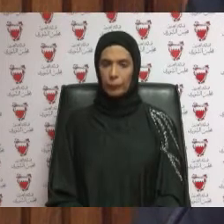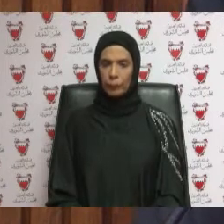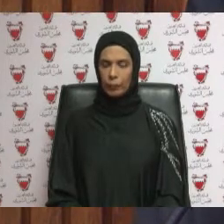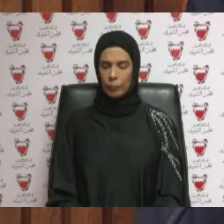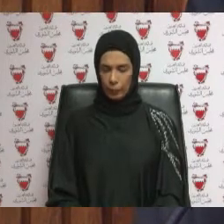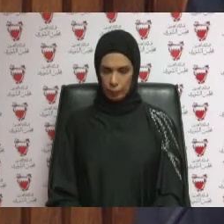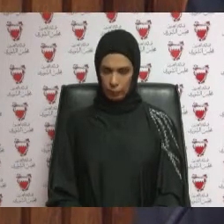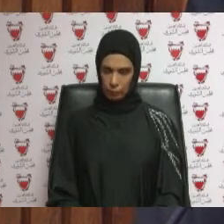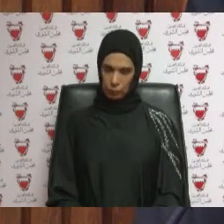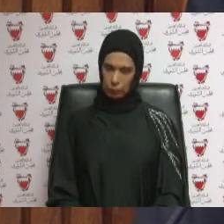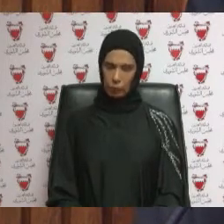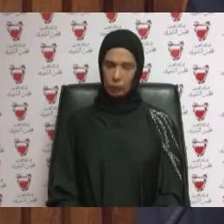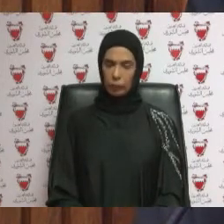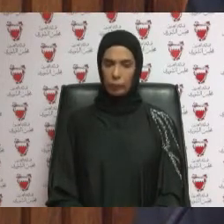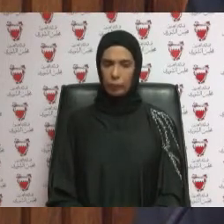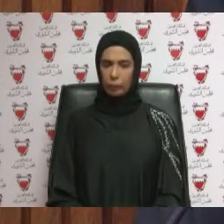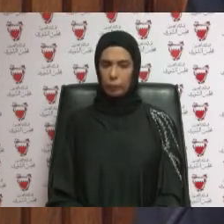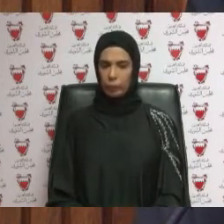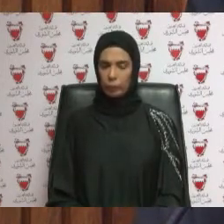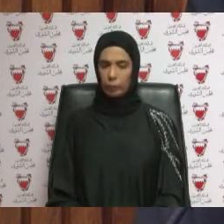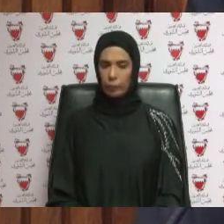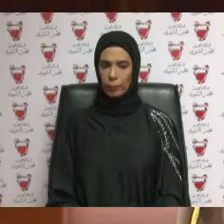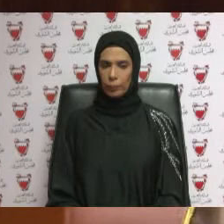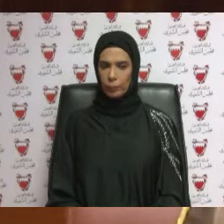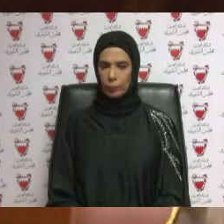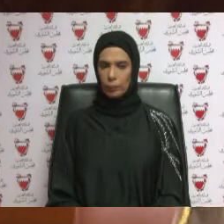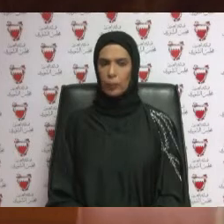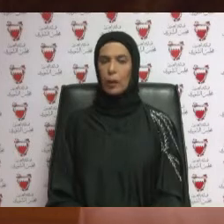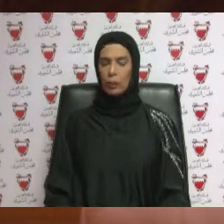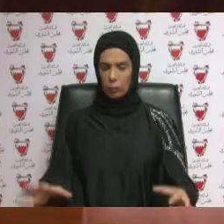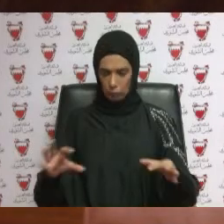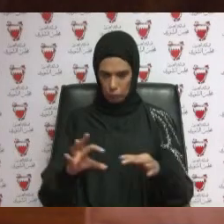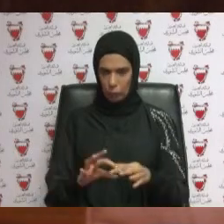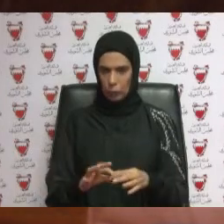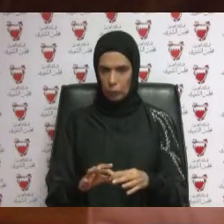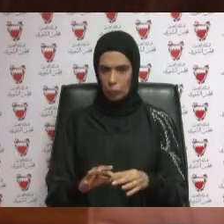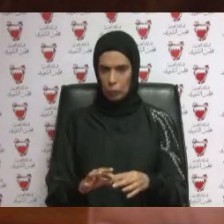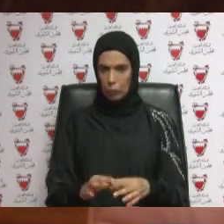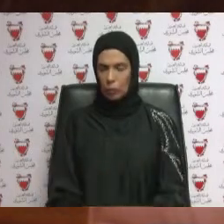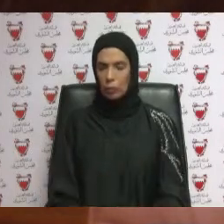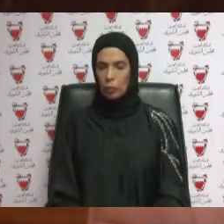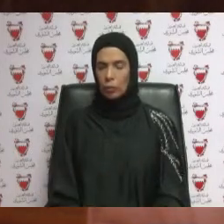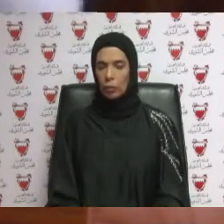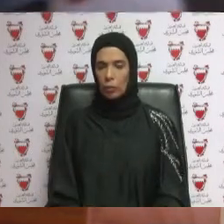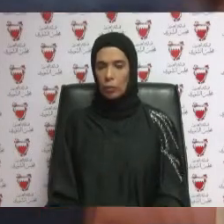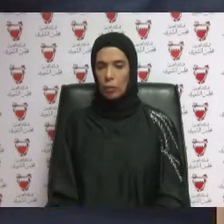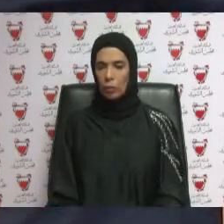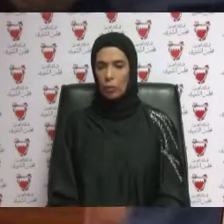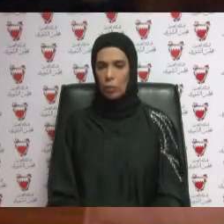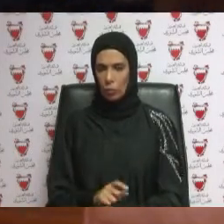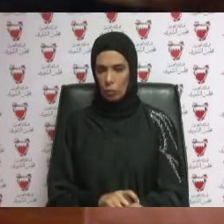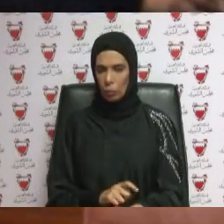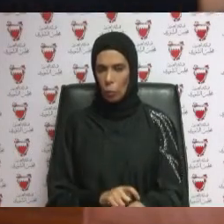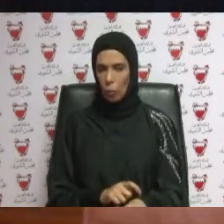شكرا معالي الرئيس. أنا أتفق مع الأخ جميلة سلمان لأن وقت إعداد